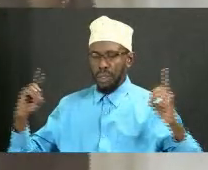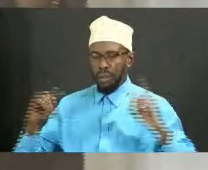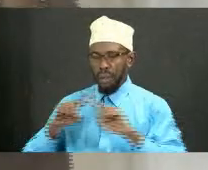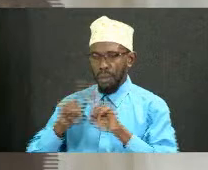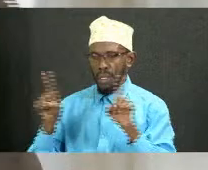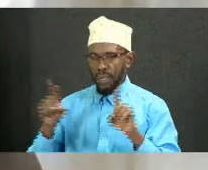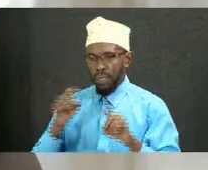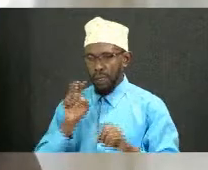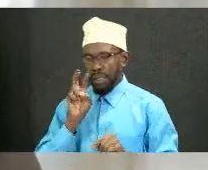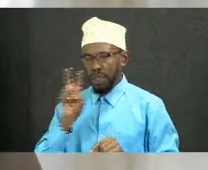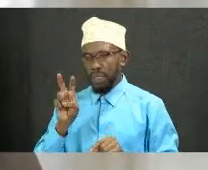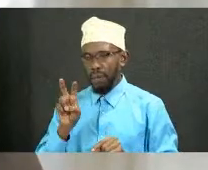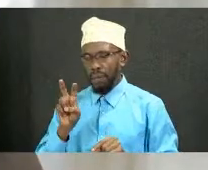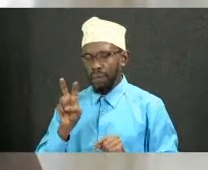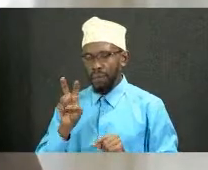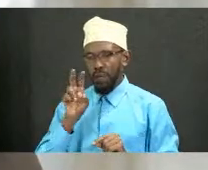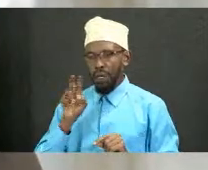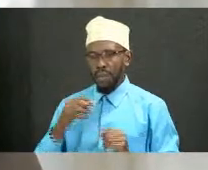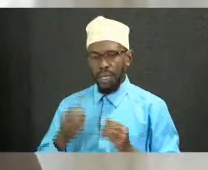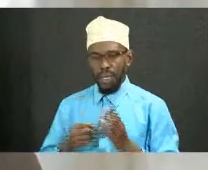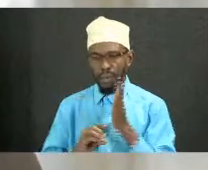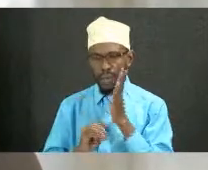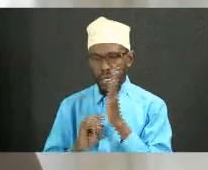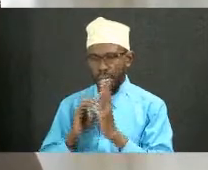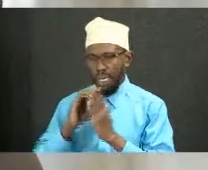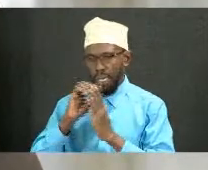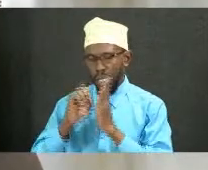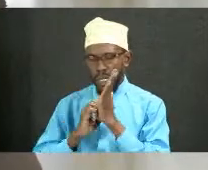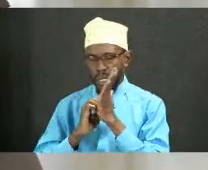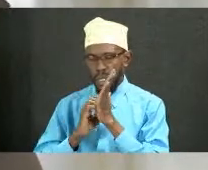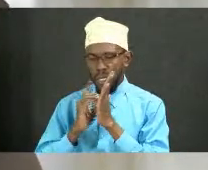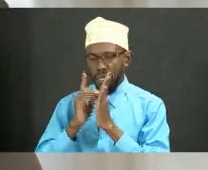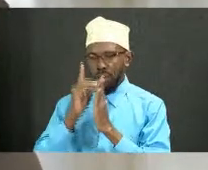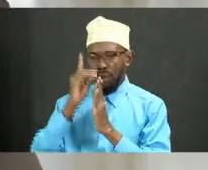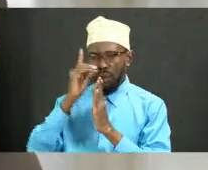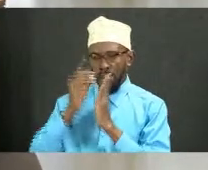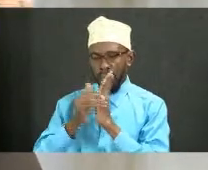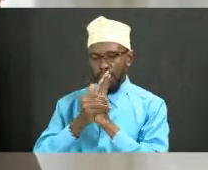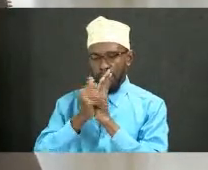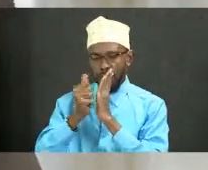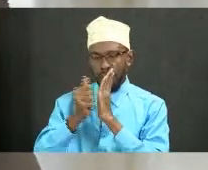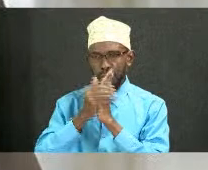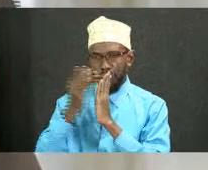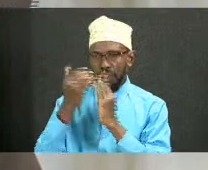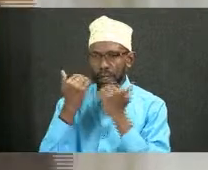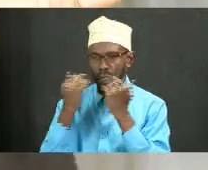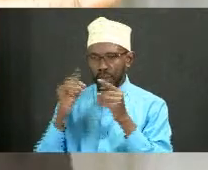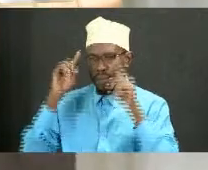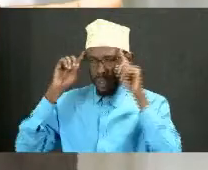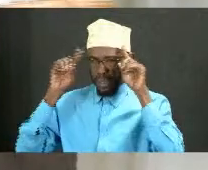But ukiangalia imebidi tuwe wabinifu kwa sababu tumeangalia lazima tutimize lengo letu. So saizi